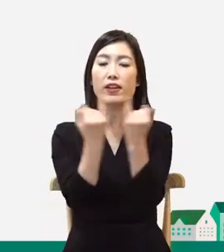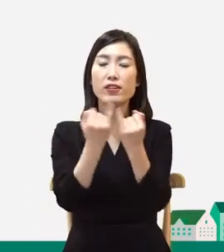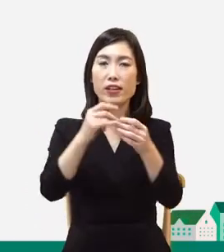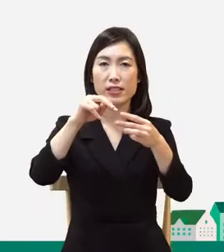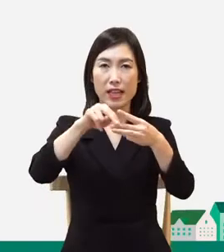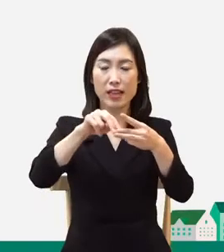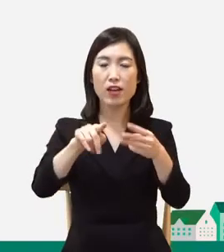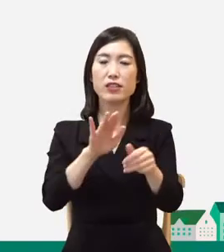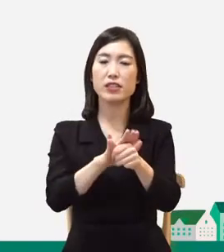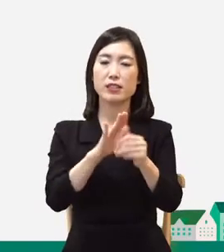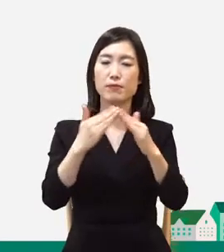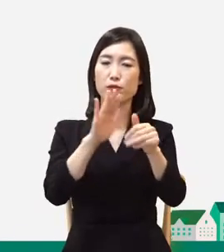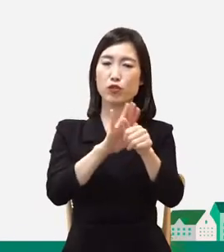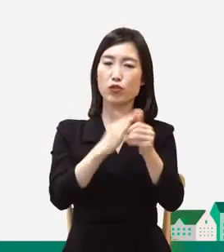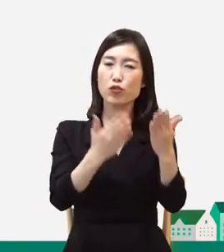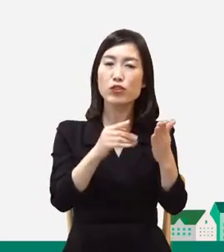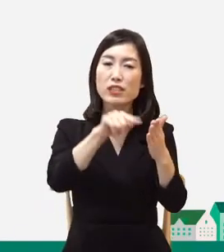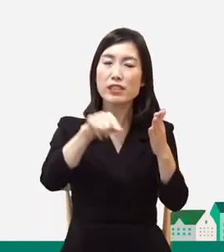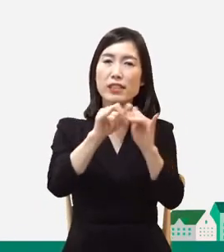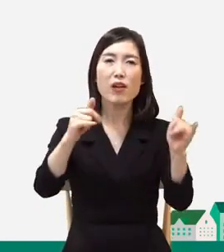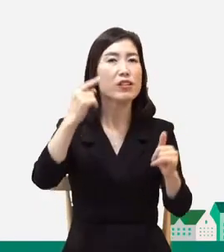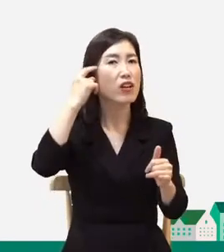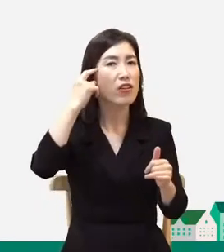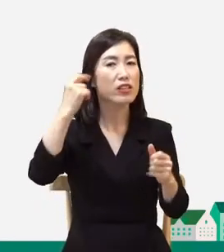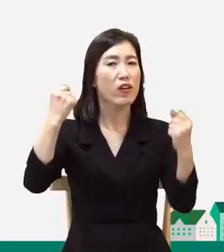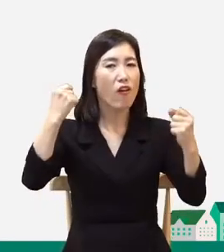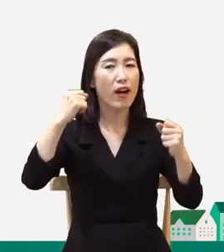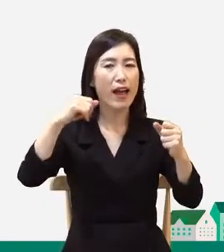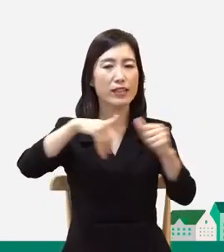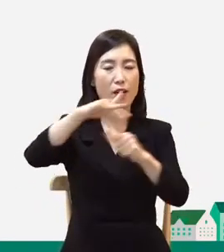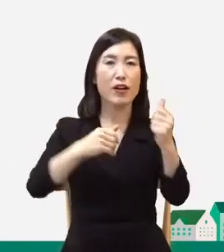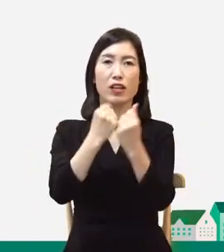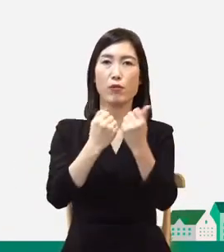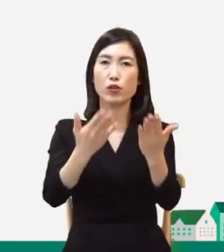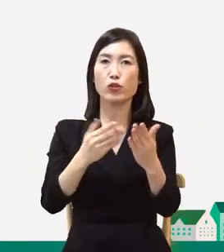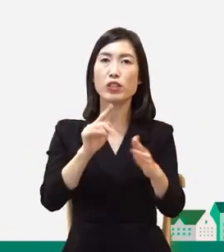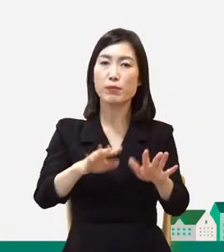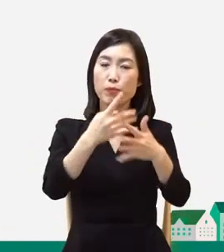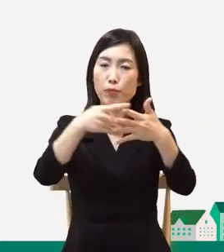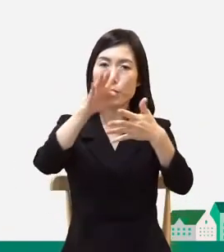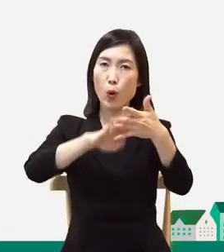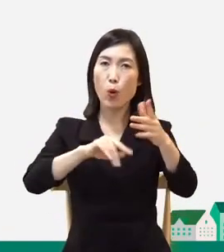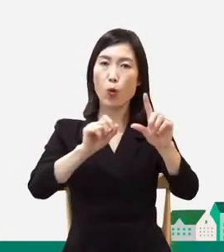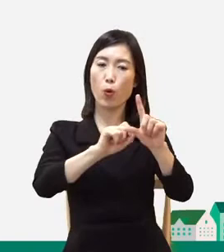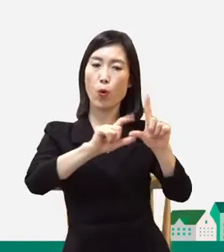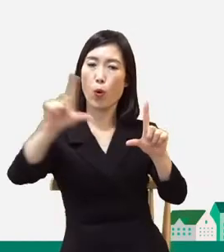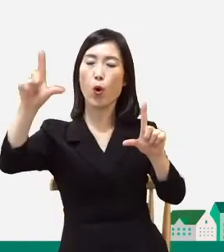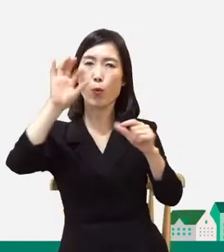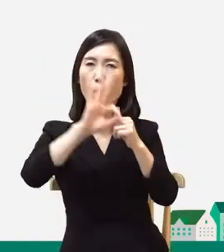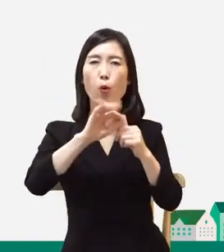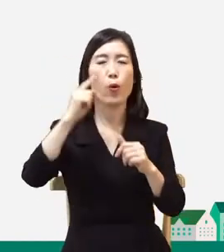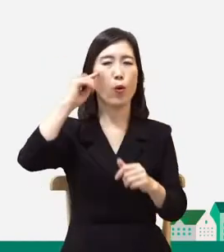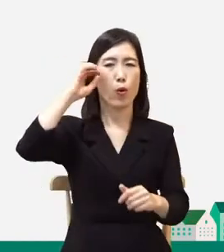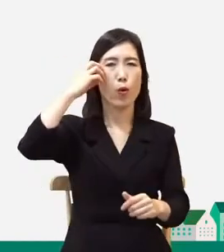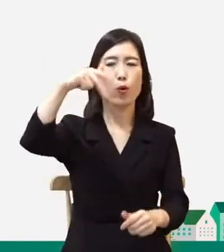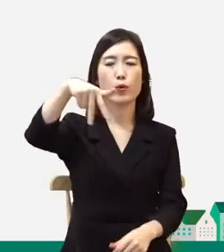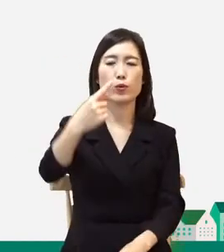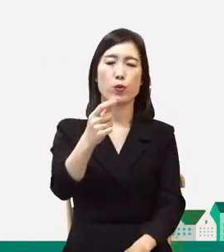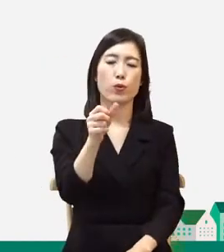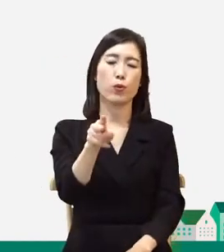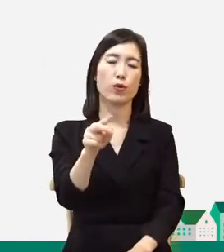열린여성센터 지원주택 정신건강 현황에 대해서 보시겠습니다. 보시는 도표처럼 조현병이 가장 많은